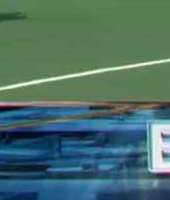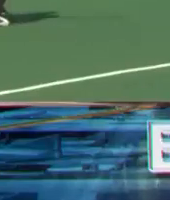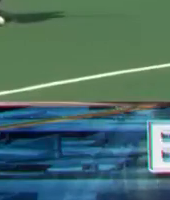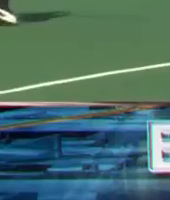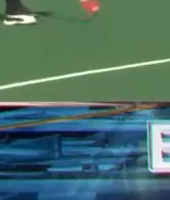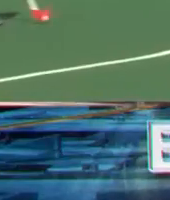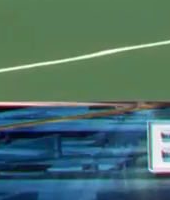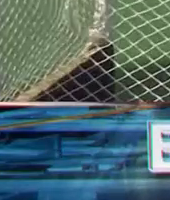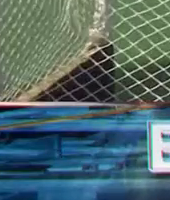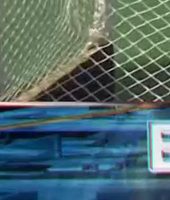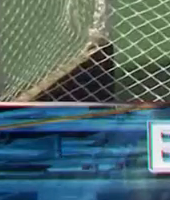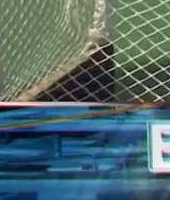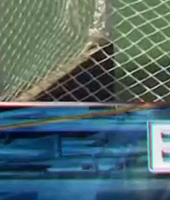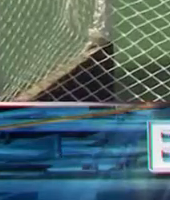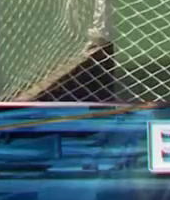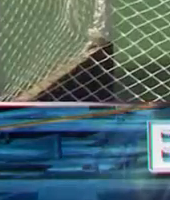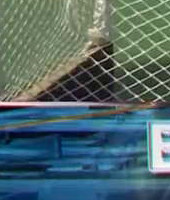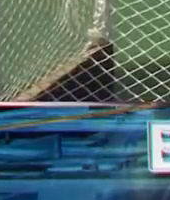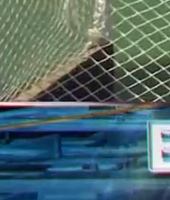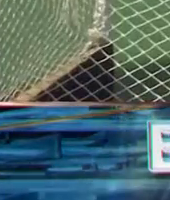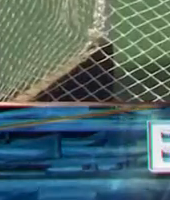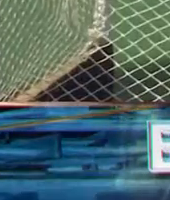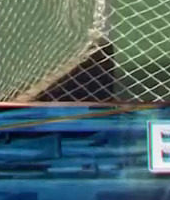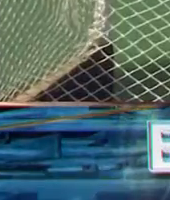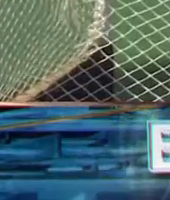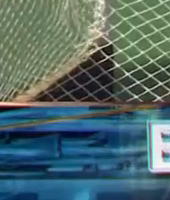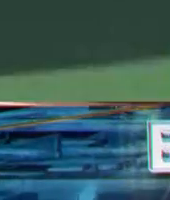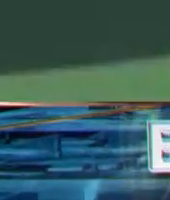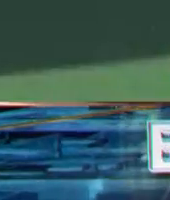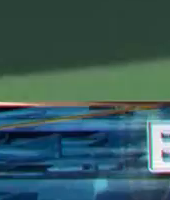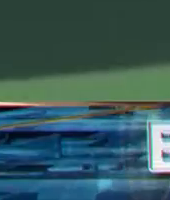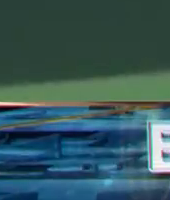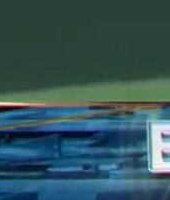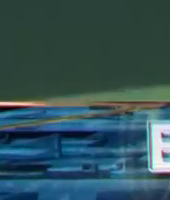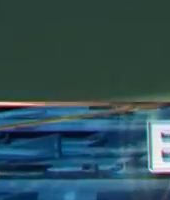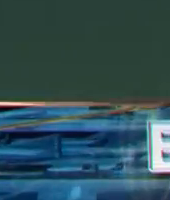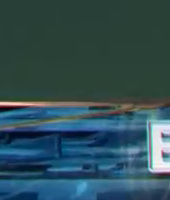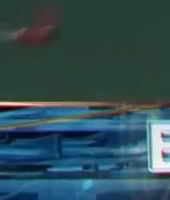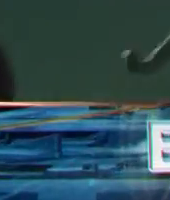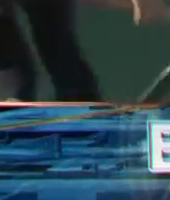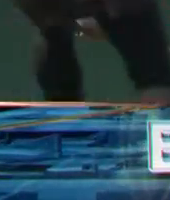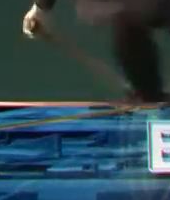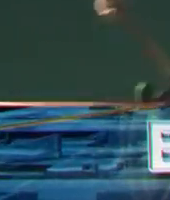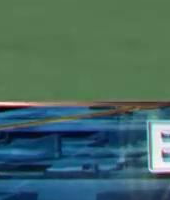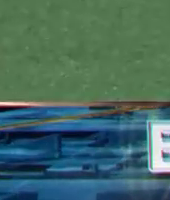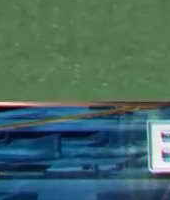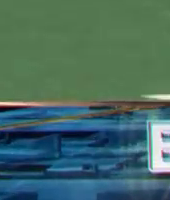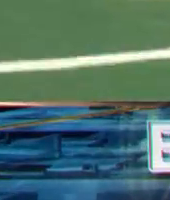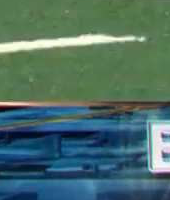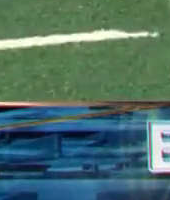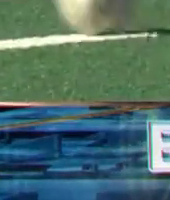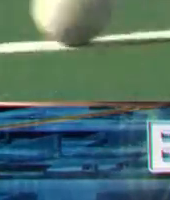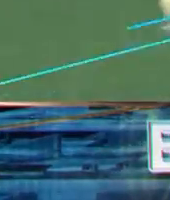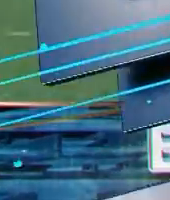Жетісулық спортшылар дайындықты бастап кетті. Көгалдағы хоккейден ел құрамасының денін құрайтын жерлестер тамызда Ресейдегі чемпионатқа қатыспақ.